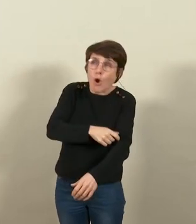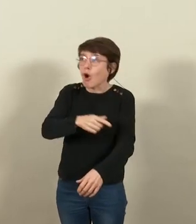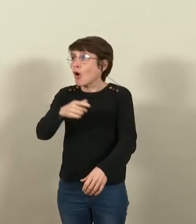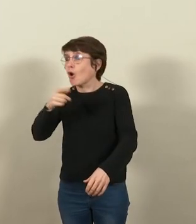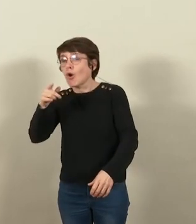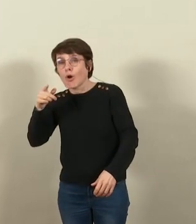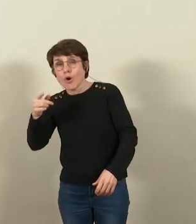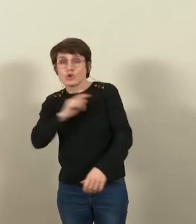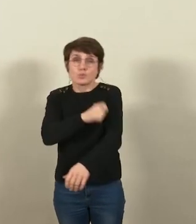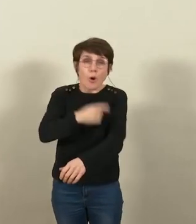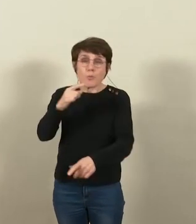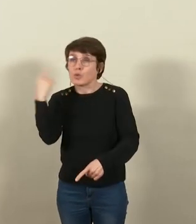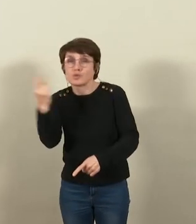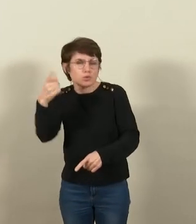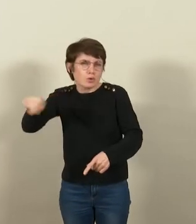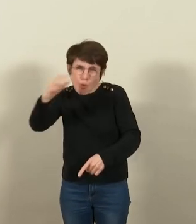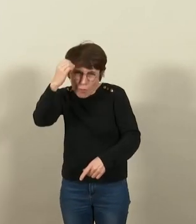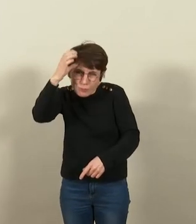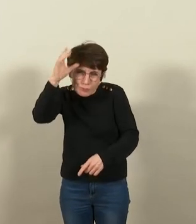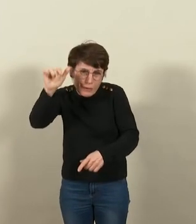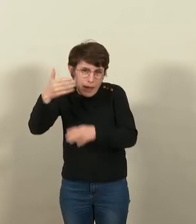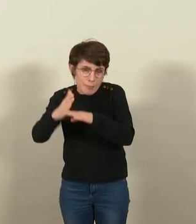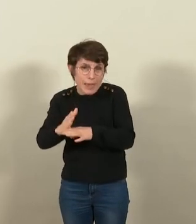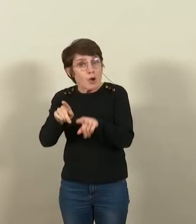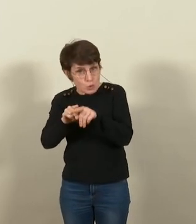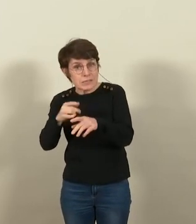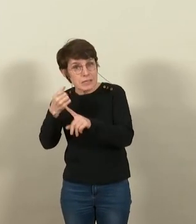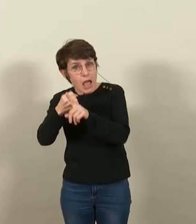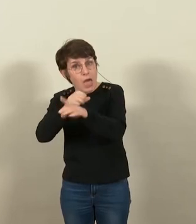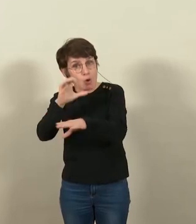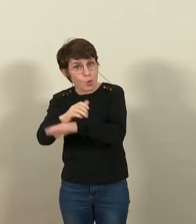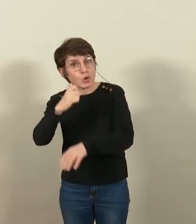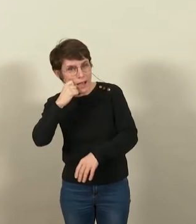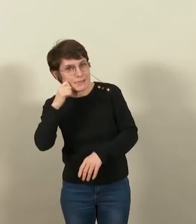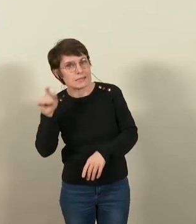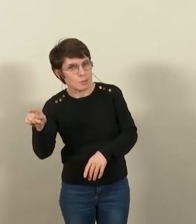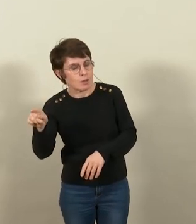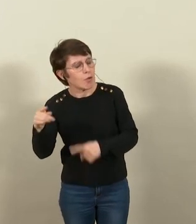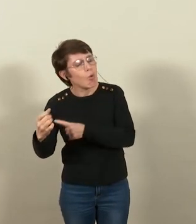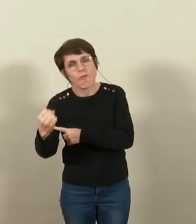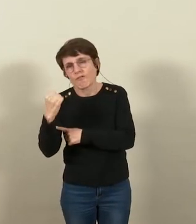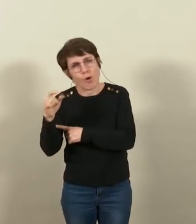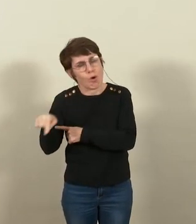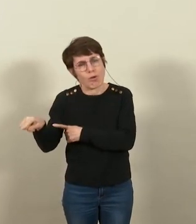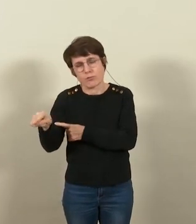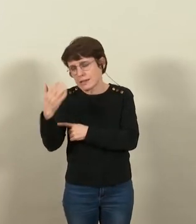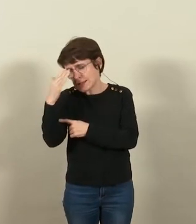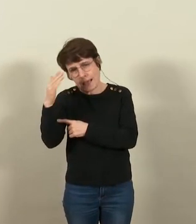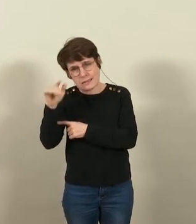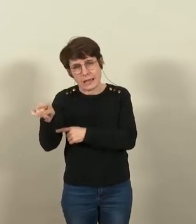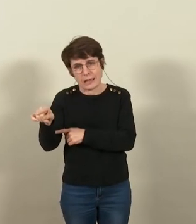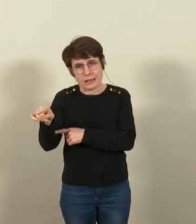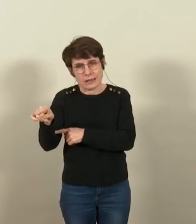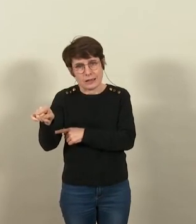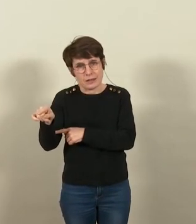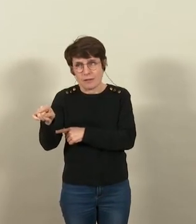dimension du sport pour tous et cetera et cetera et même contre le racisme ils sont très très bien donc focalisés là-dessus ils faut